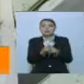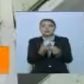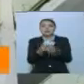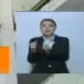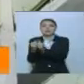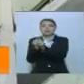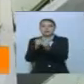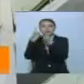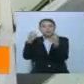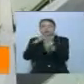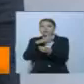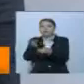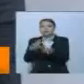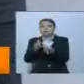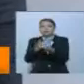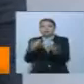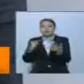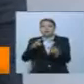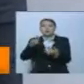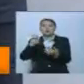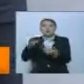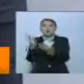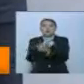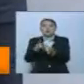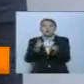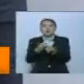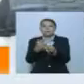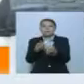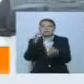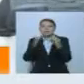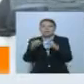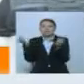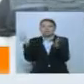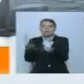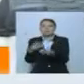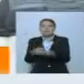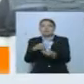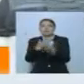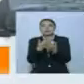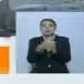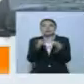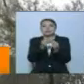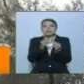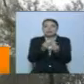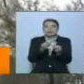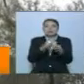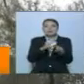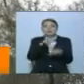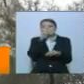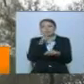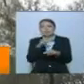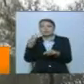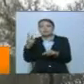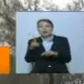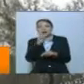Көршісі ескертпесен үйін қандаладан залалсандырып кетіп қалған. Салдарынан 10 айлық және 2 жасар бала көз жұмды. Қос бүлдіршінен айрылған